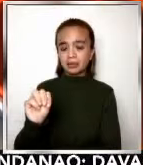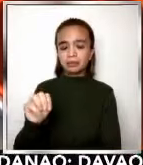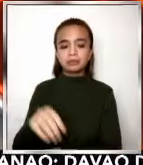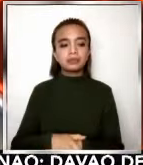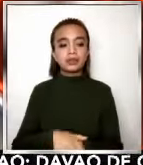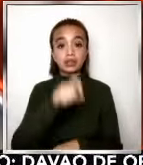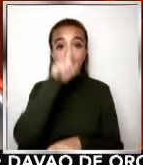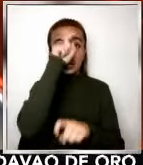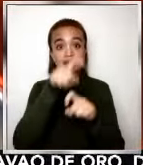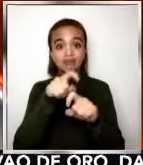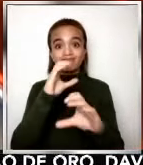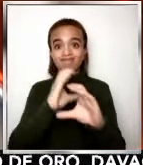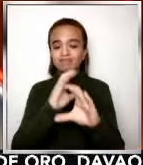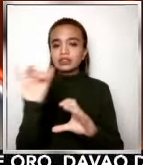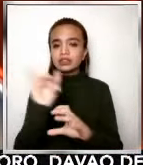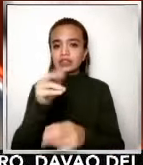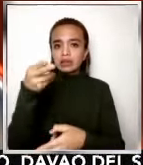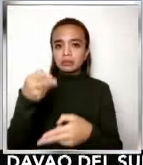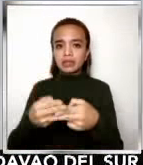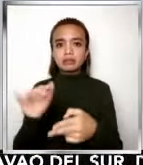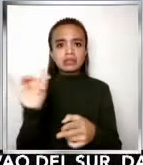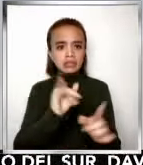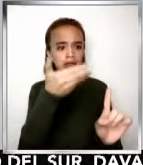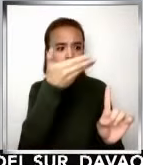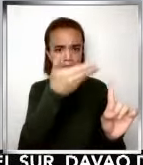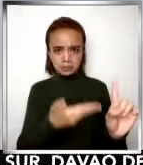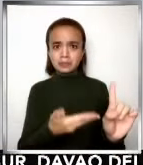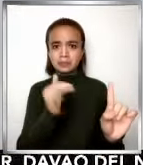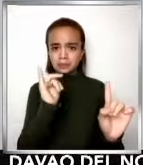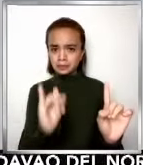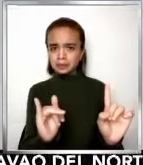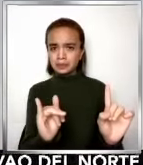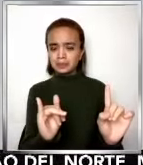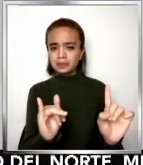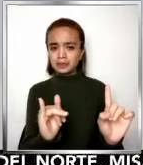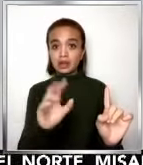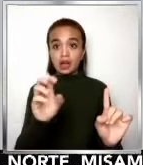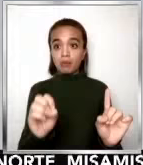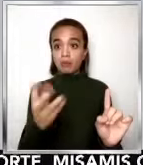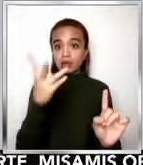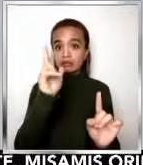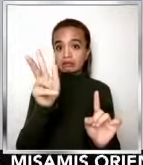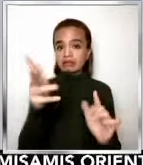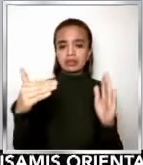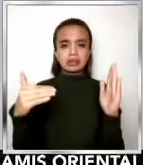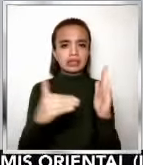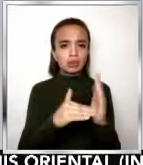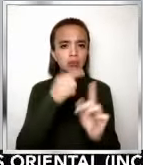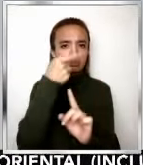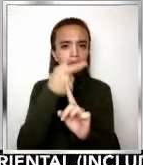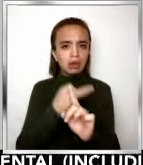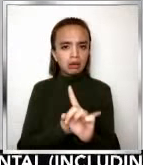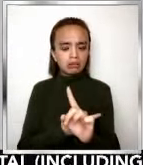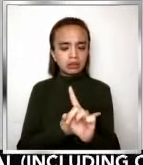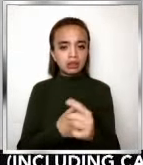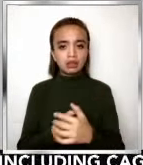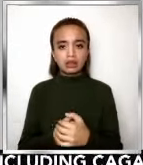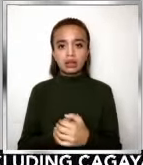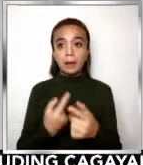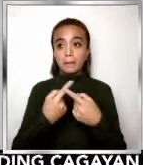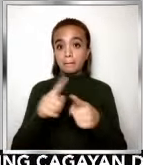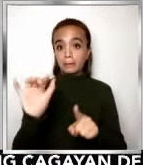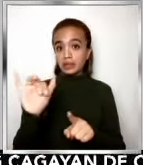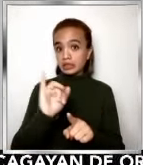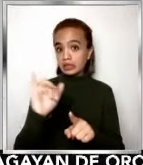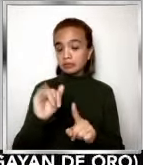parehong inirereklamo ni Seth at Len ng 30,000 pesos a month. Pero gaya ng iba pang biktima, hindi na rin